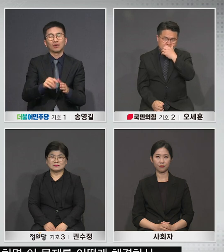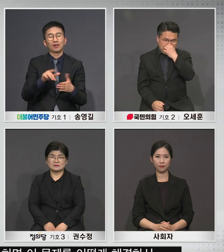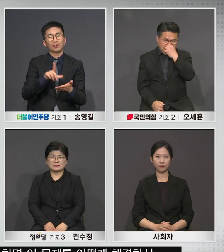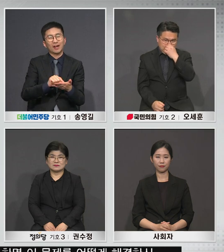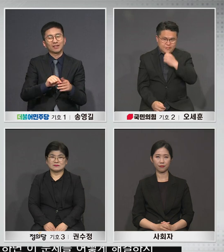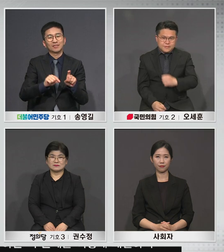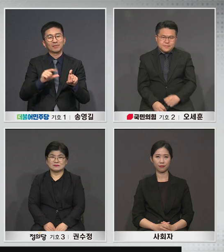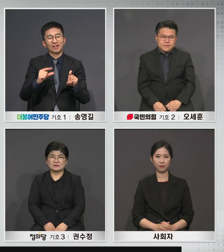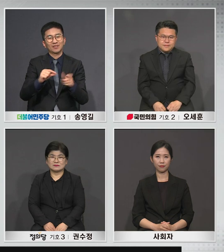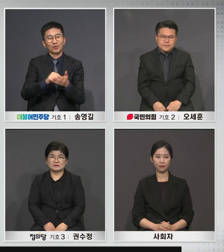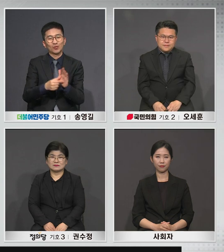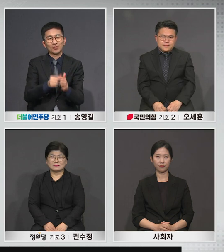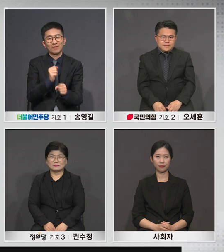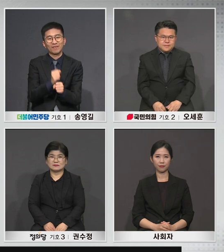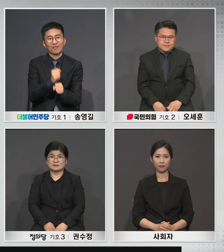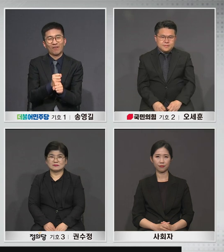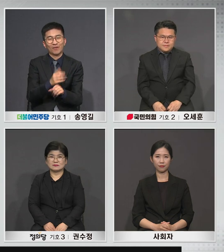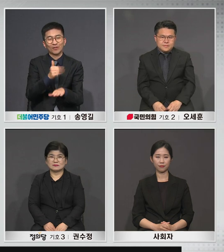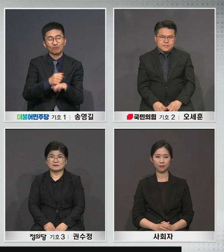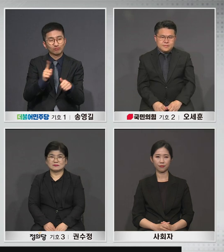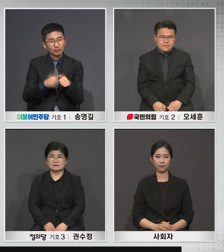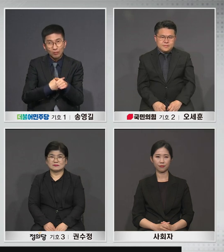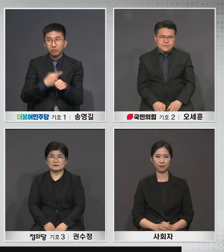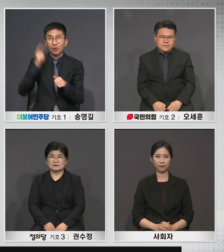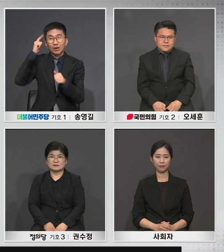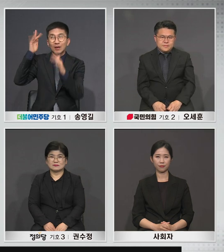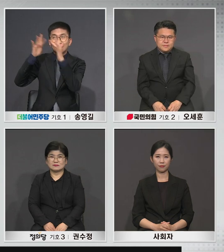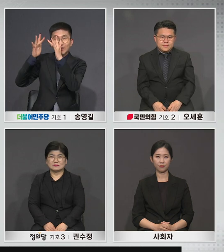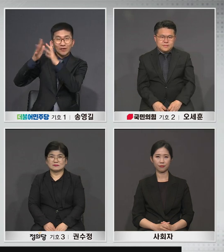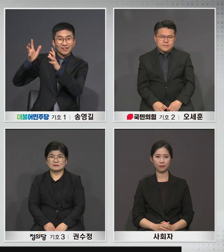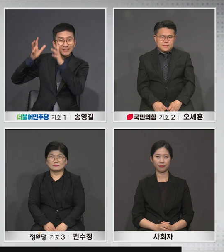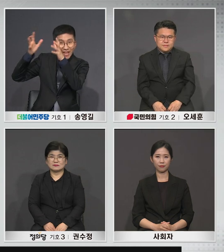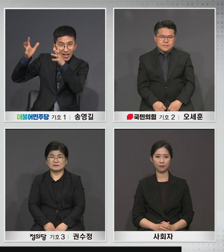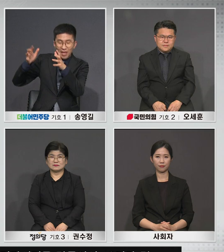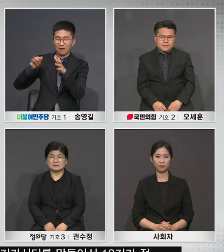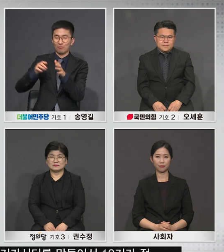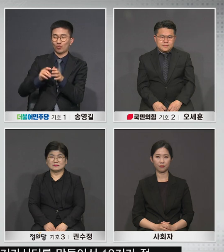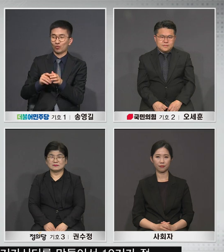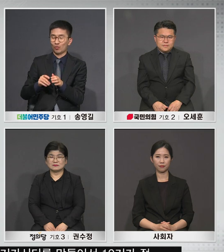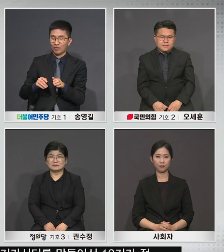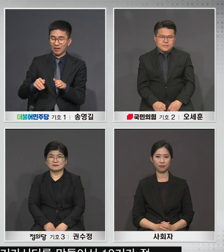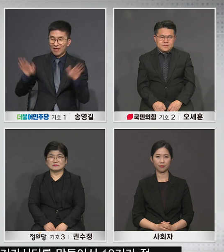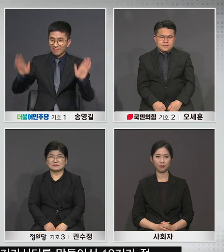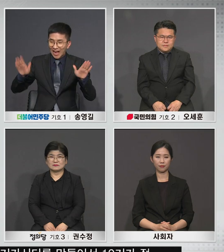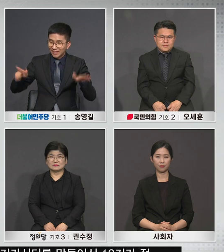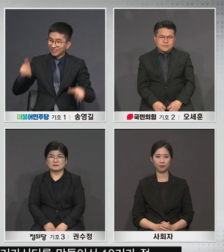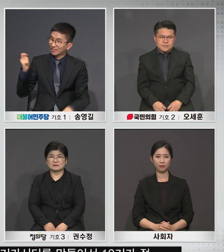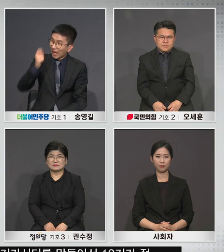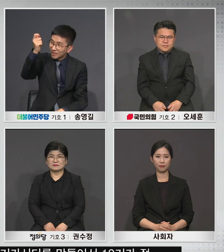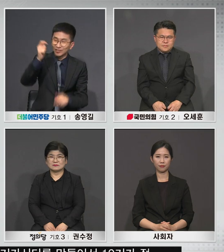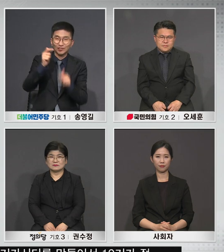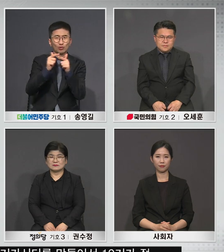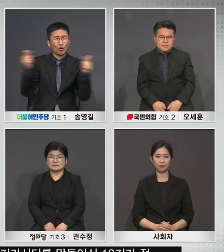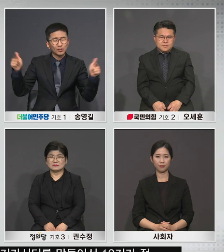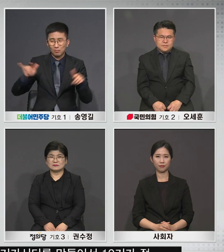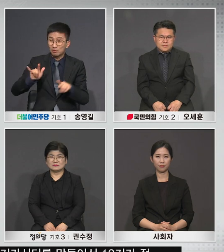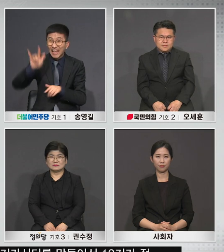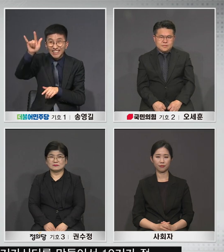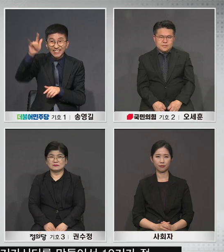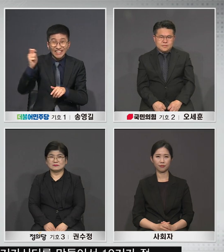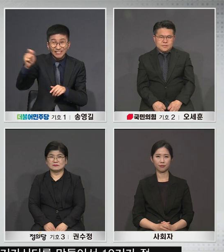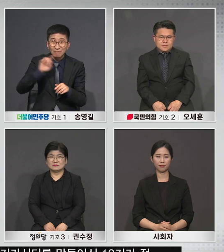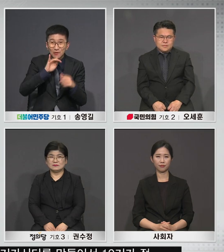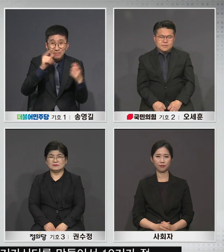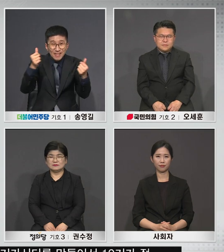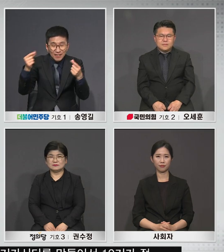줄여낼 수가 있습니다. 그리고 앞으로 나르는 택시부터 시작해서 새로운 모빌리티 시장이 열리게 됩니다. 그리고 자유리한